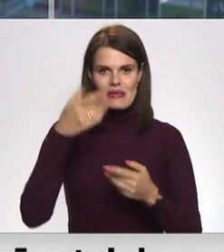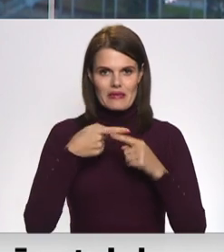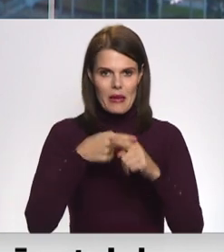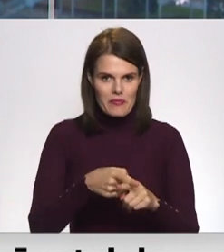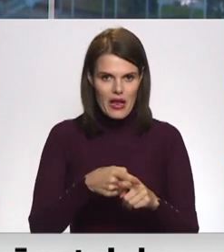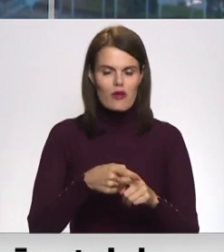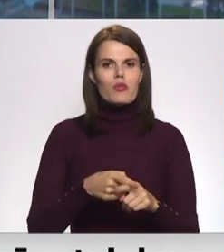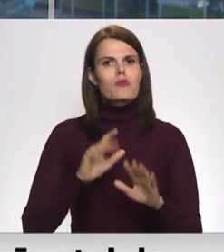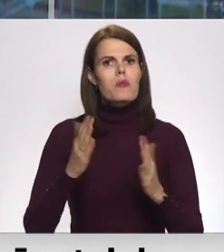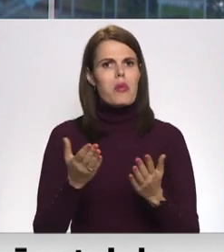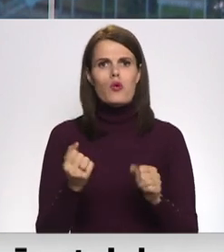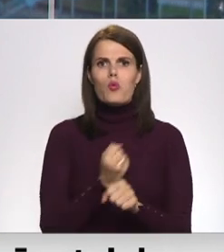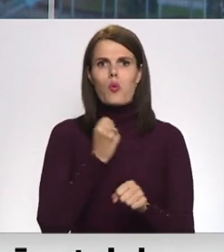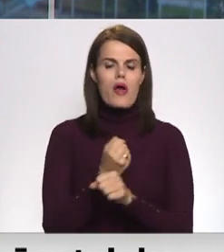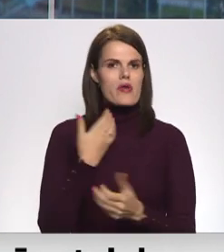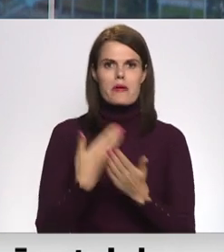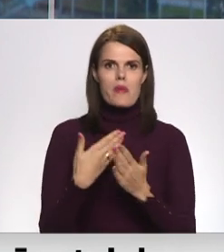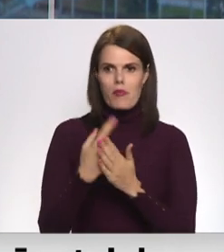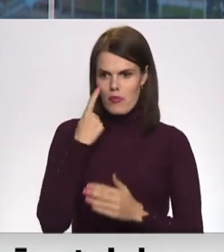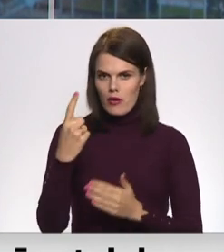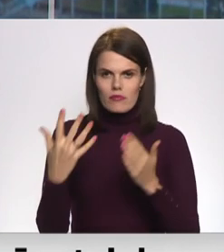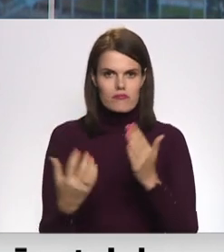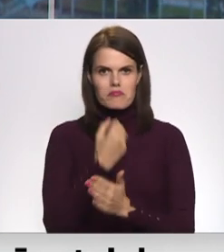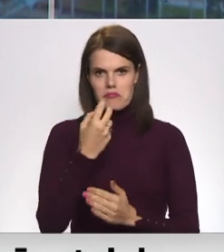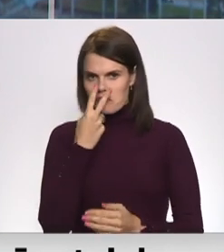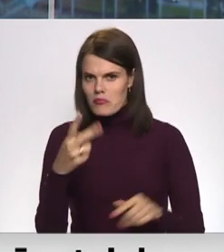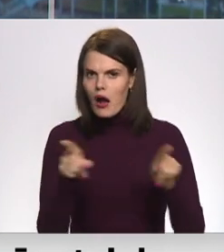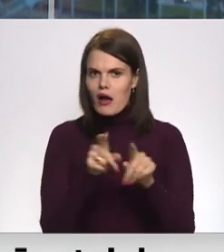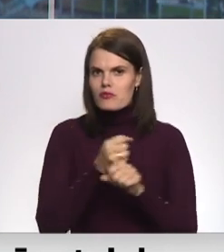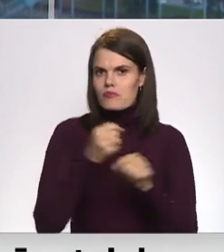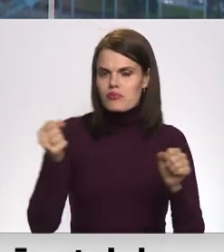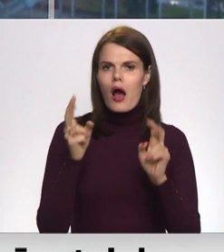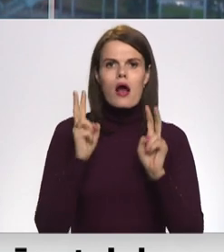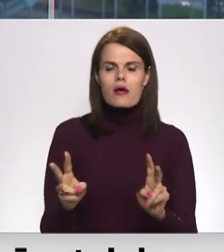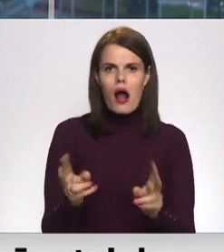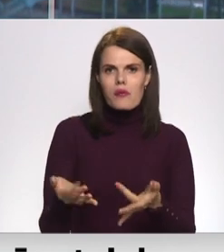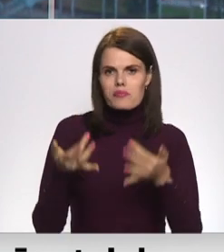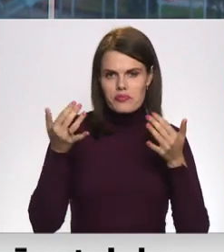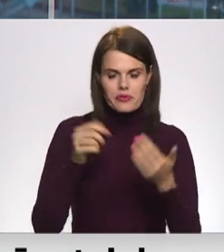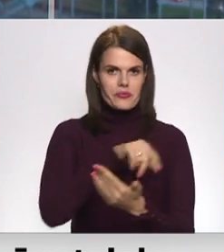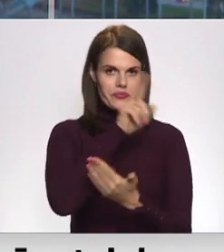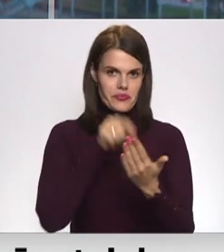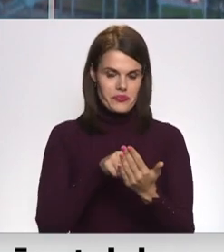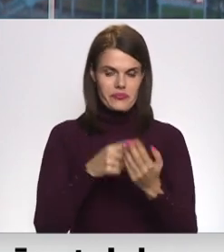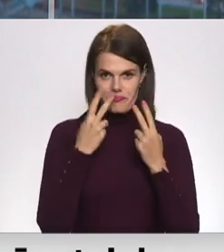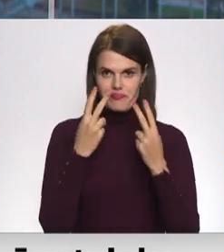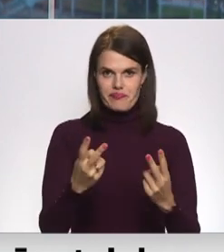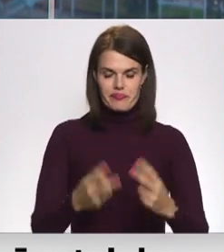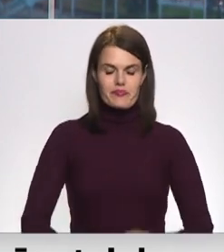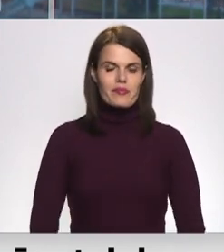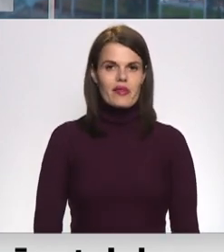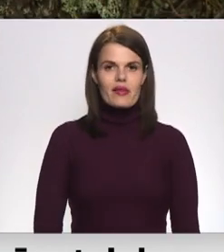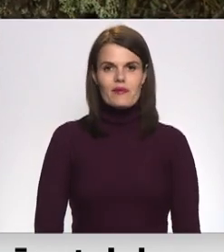jārīkojas, atrodot iespējams sprākst vielu un kā tā tiek detonēta, plašāk Zandas Ozoles Balodas un Ingus Graudiņa reportāžā.